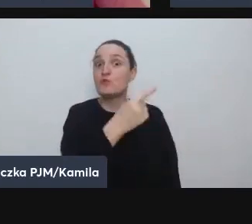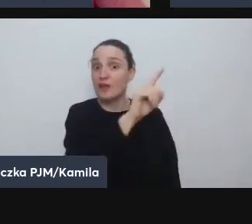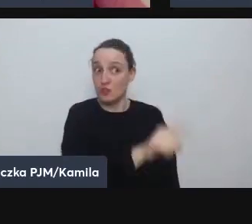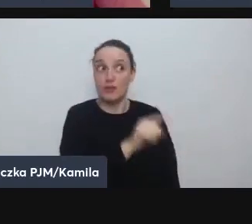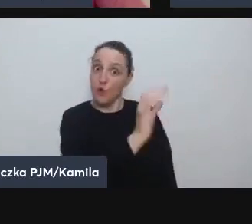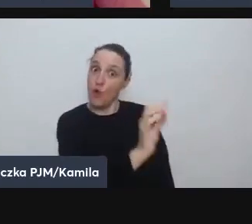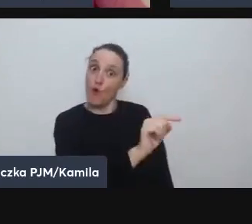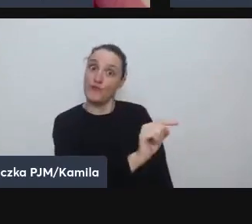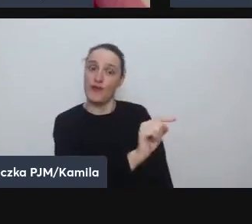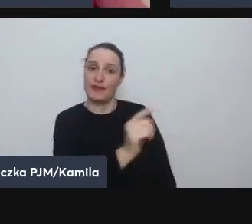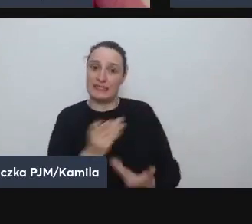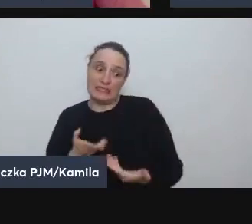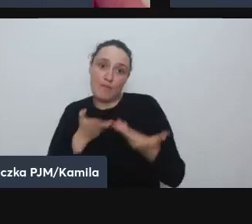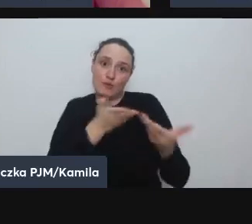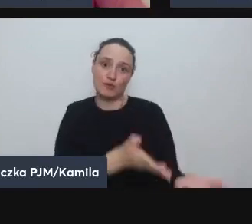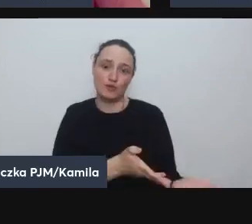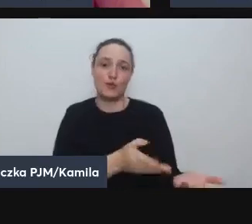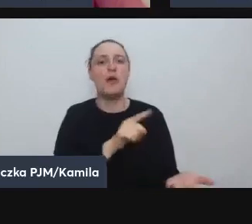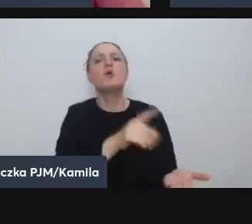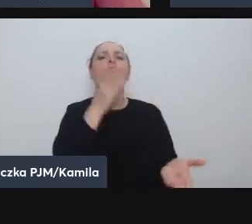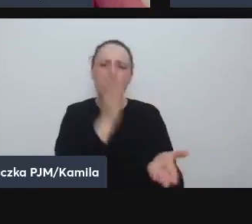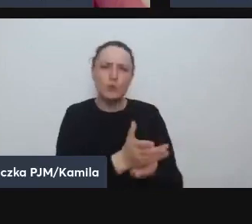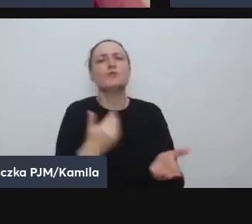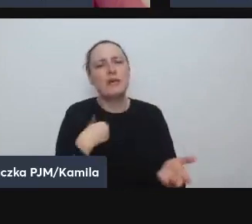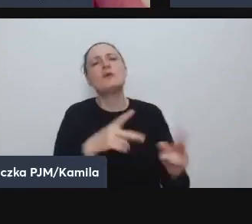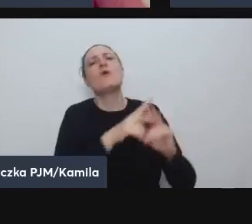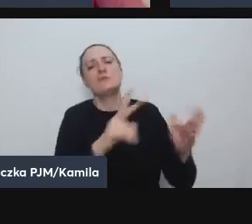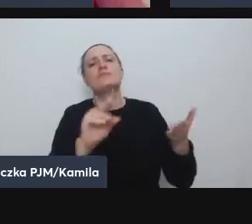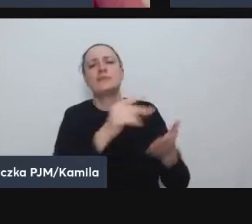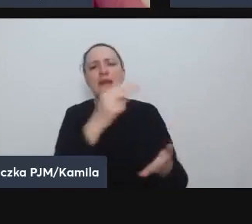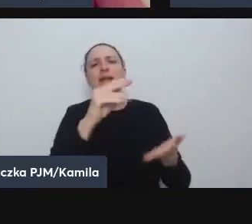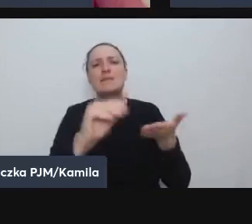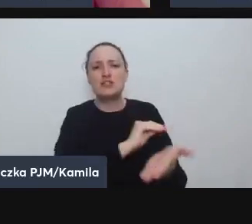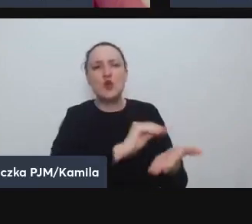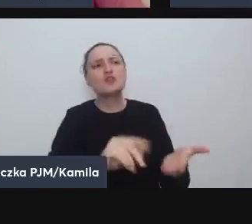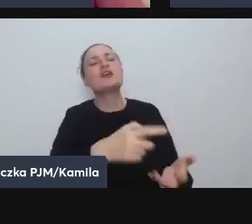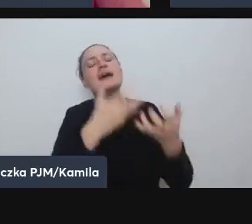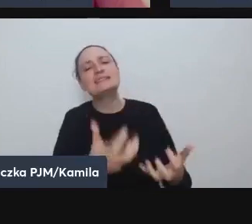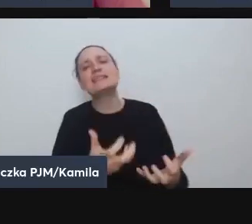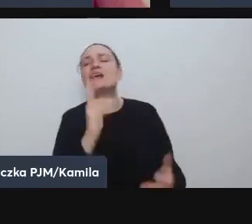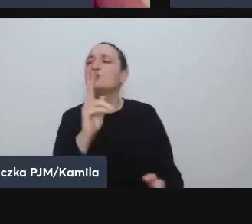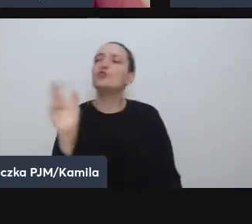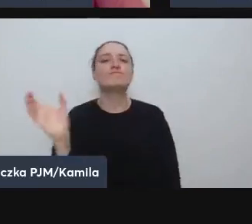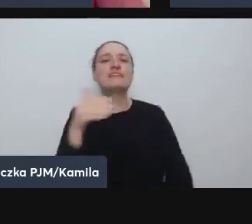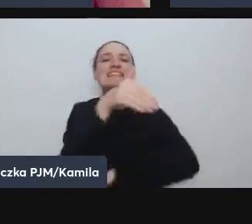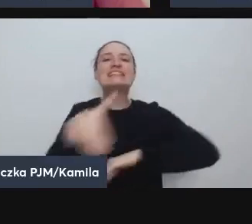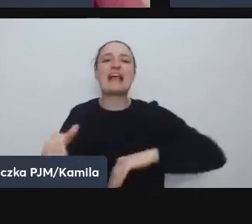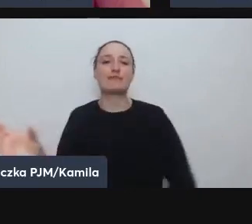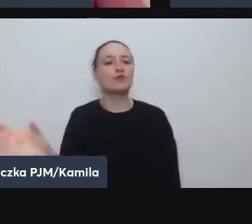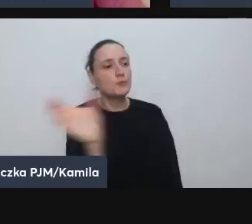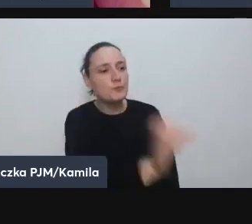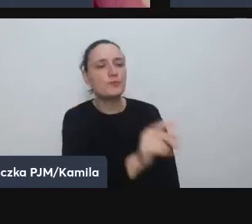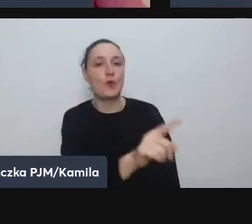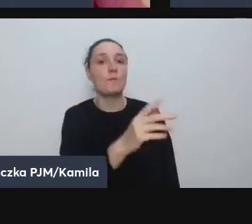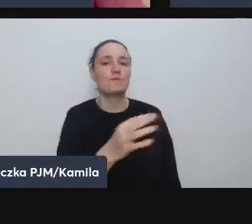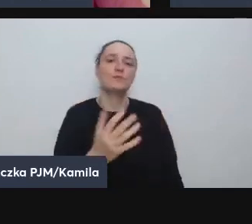właśnie ona chciała, żeby, ona mówi, że ona obrabiała już miesiączkę tam na zajęciach z tymi klasami, ale ona chce, żeby właśnie jeszcze ktoś z zewnątrz, żeby może oni się poczuli trochę